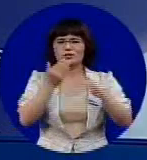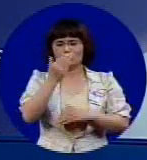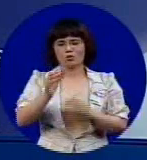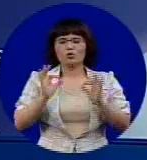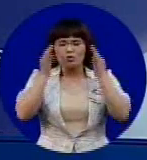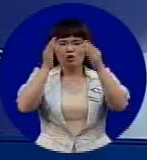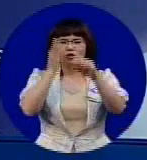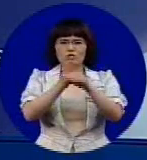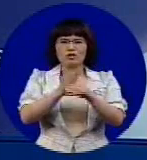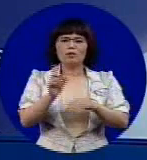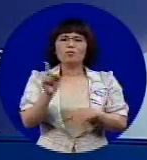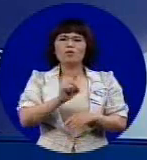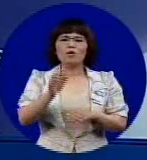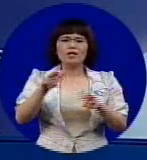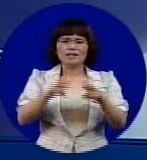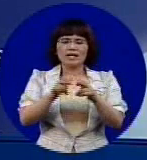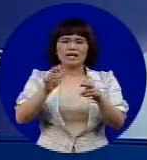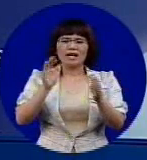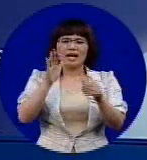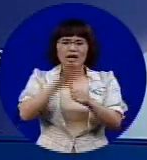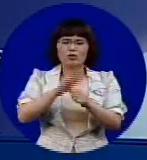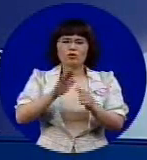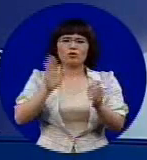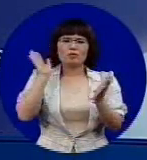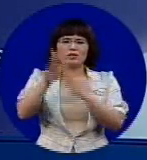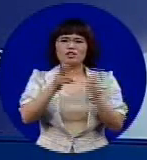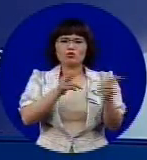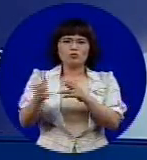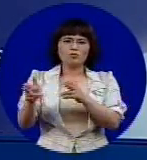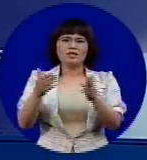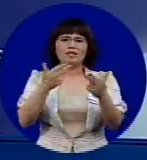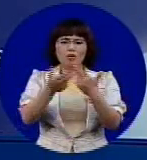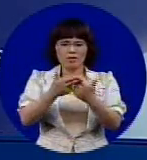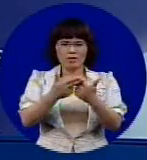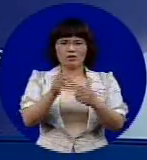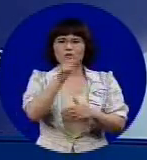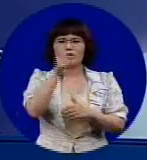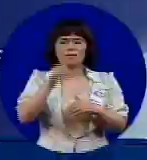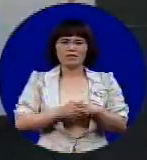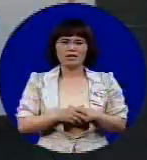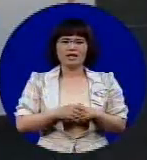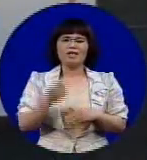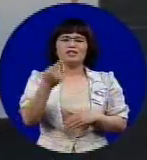있도록 애쓰고 있는 장애아동 미래준비협회를 문진희 리포터가 소개해드립니다.